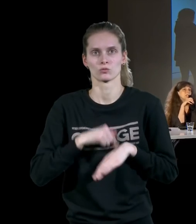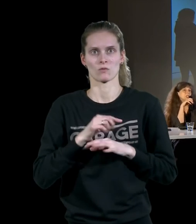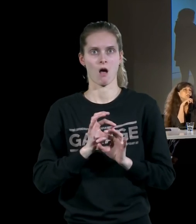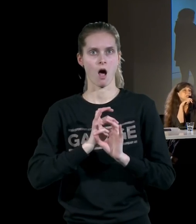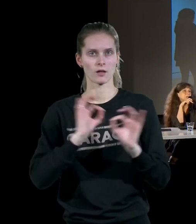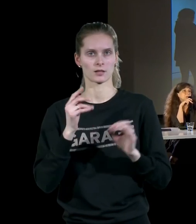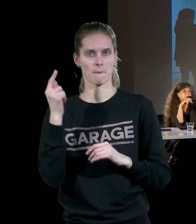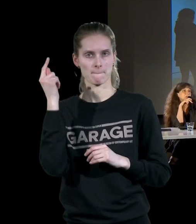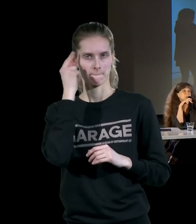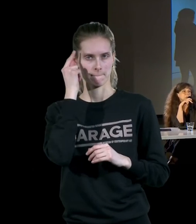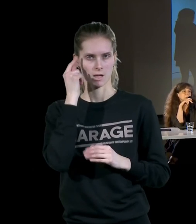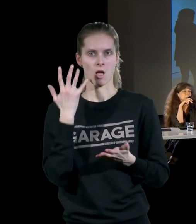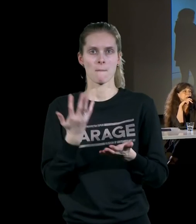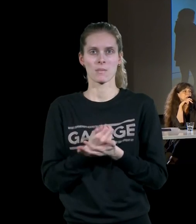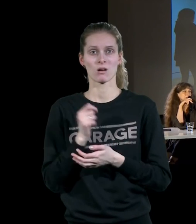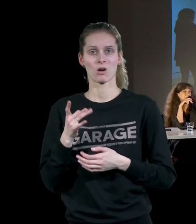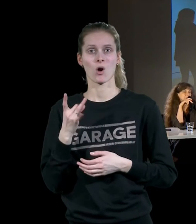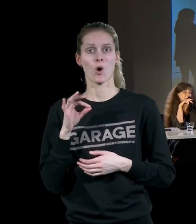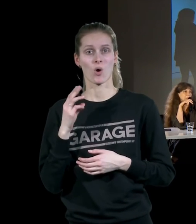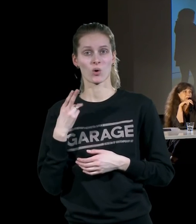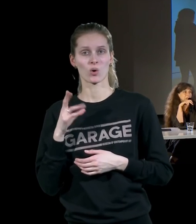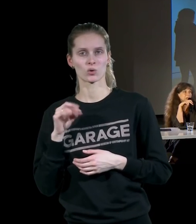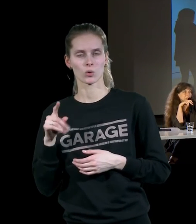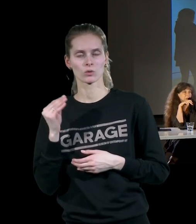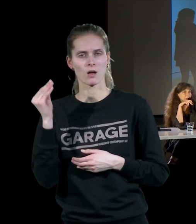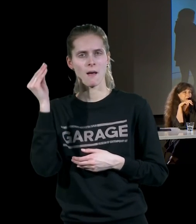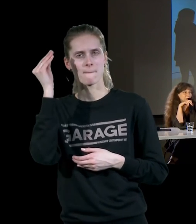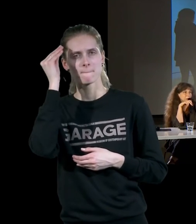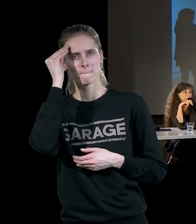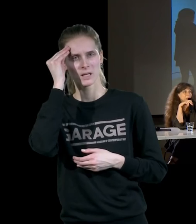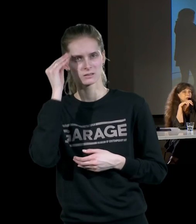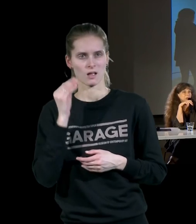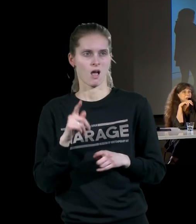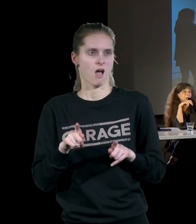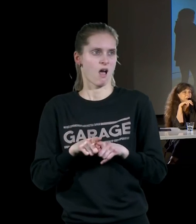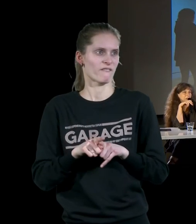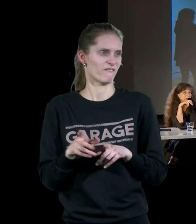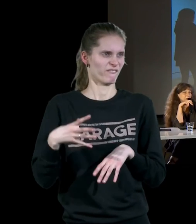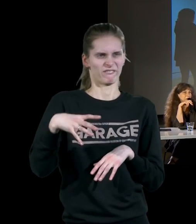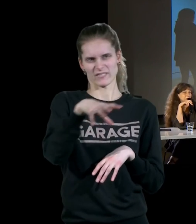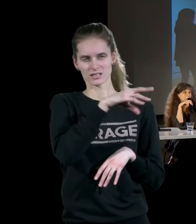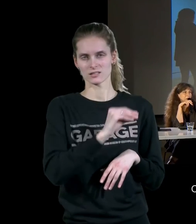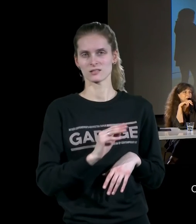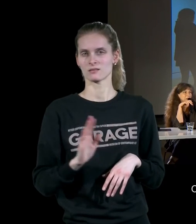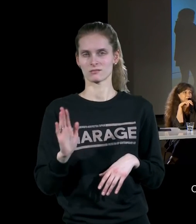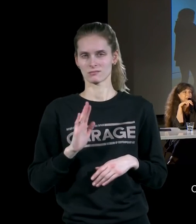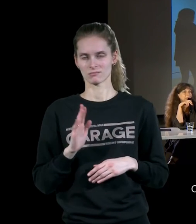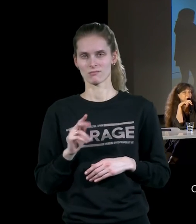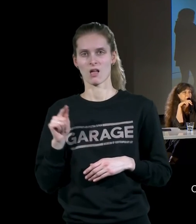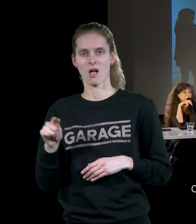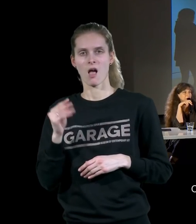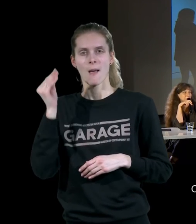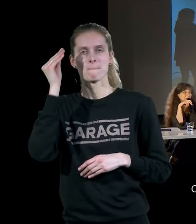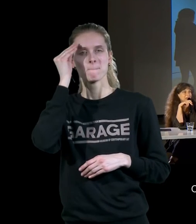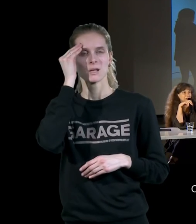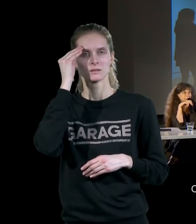живопись решал не совсем как живопись, он не мыслил, как мыслили традиционные живописцы, пусть и живописцы 20 века, он не мыслил картинами,